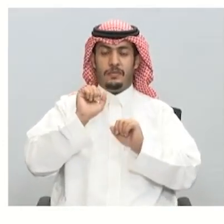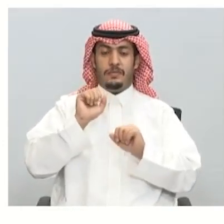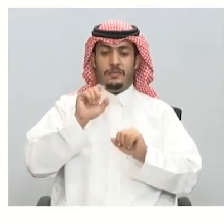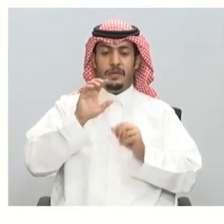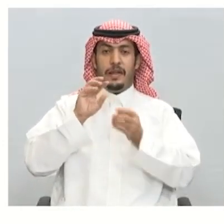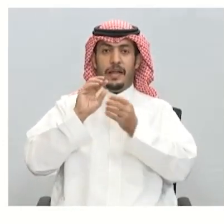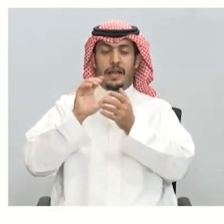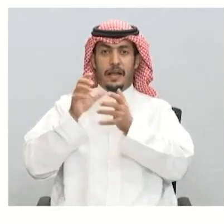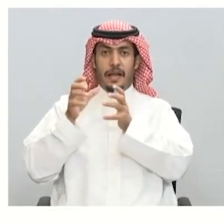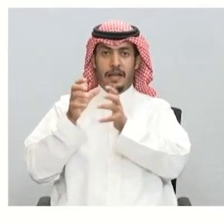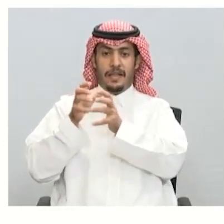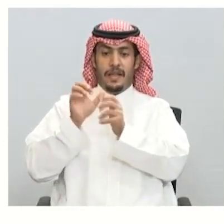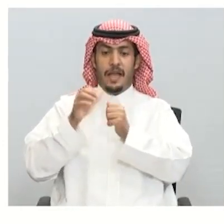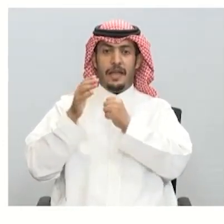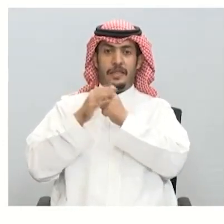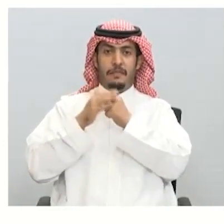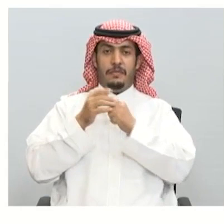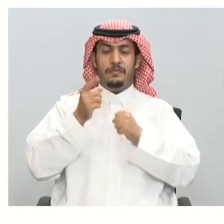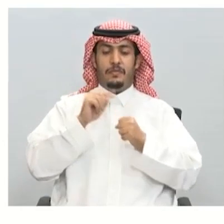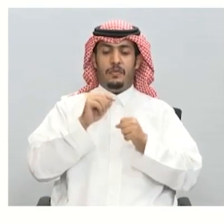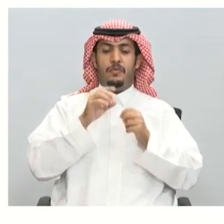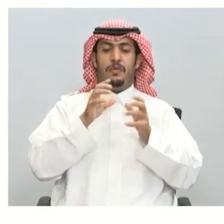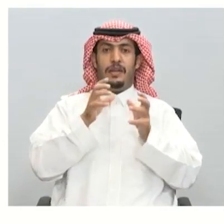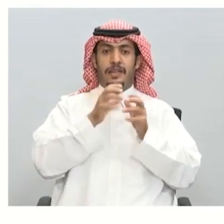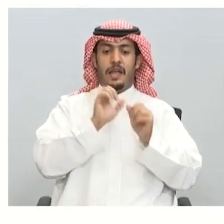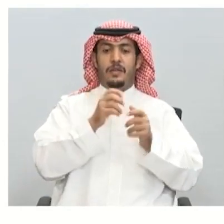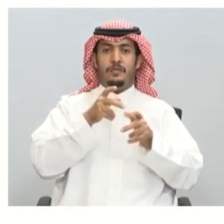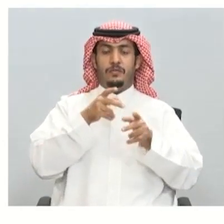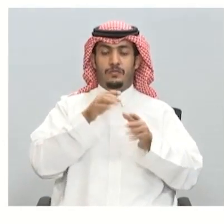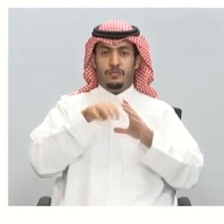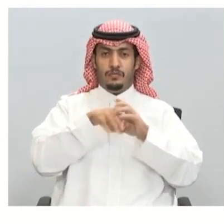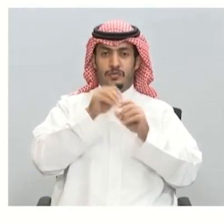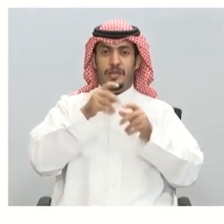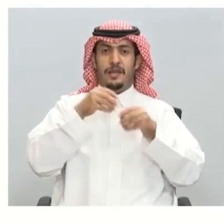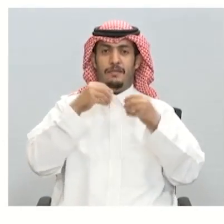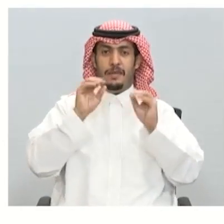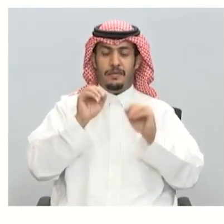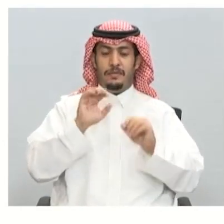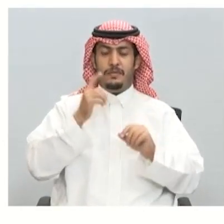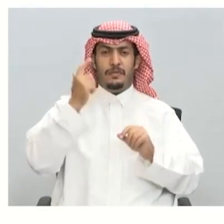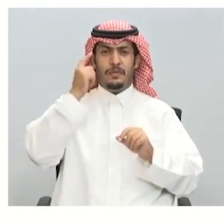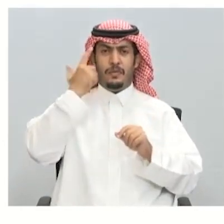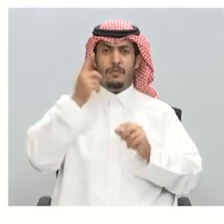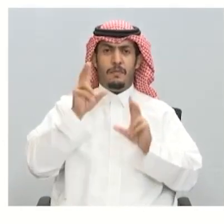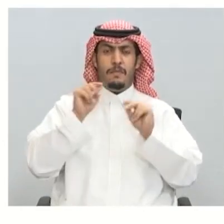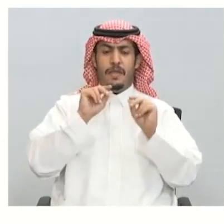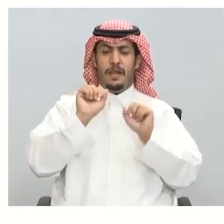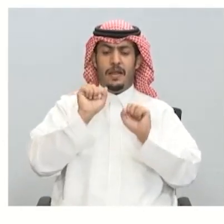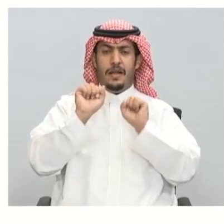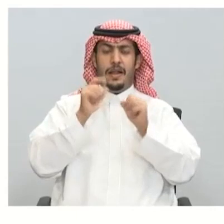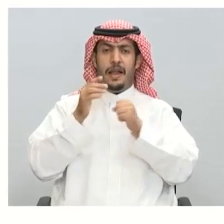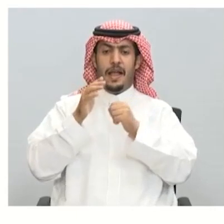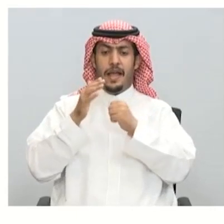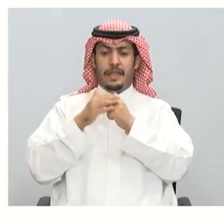قطاعات الخدمه وقطاعات المنتجه للسلع من يذكر مثال لقطاع